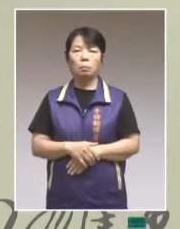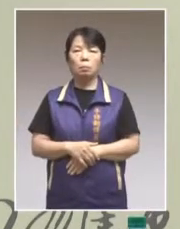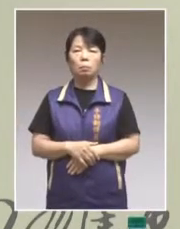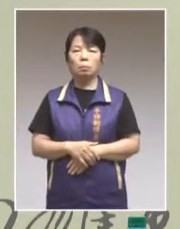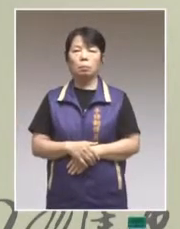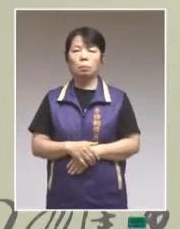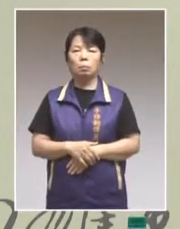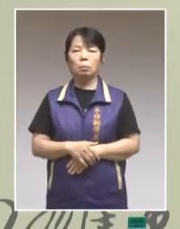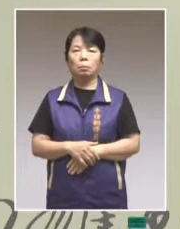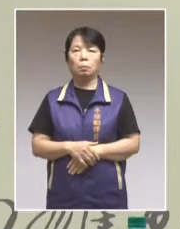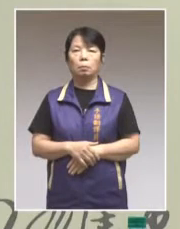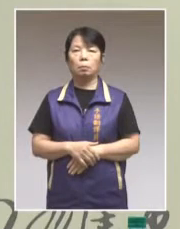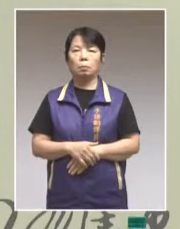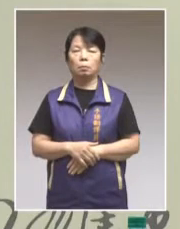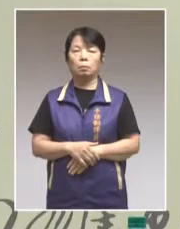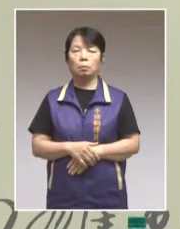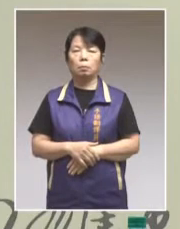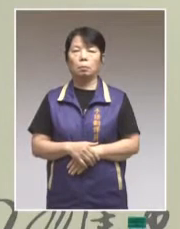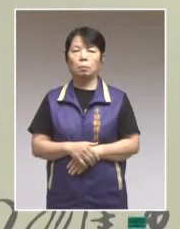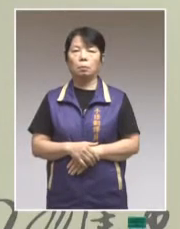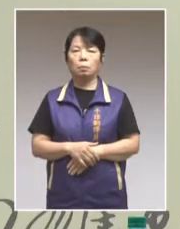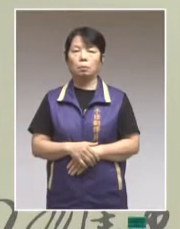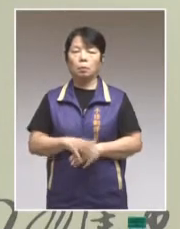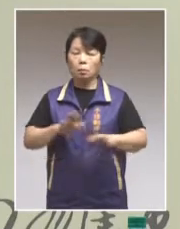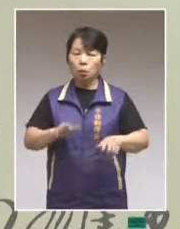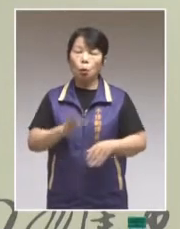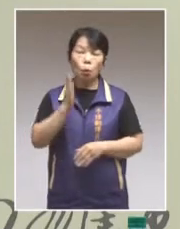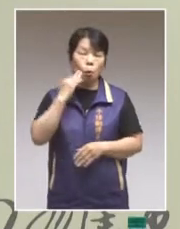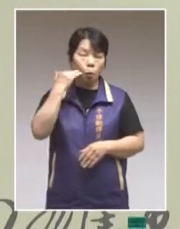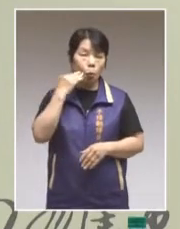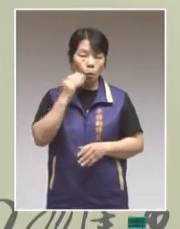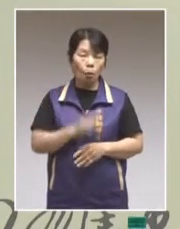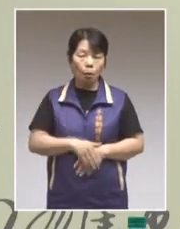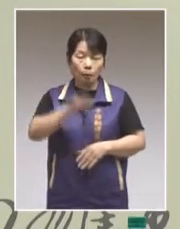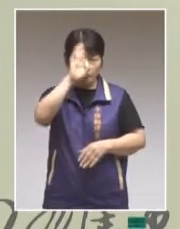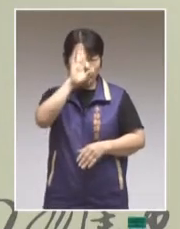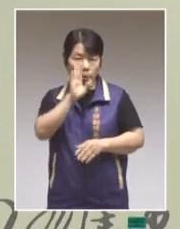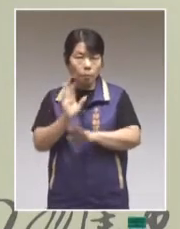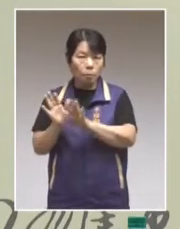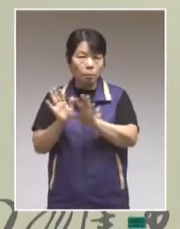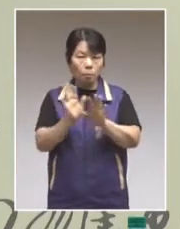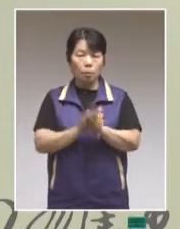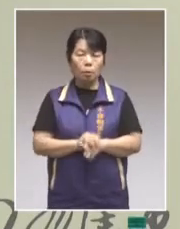来这个使用。那换句话说，当他的病情是属于